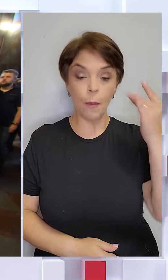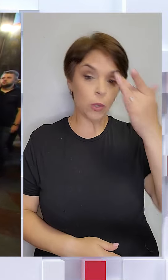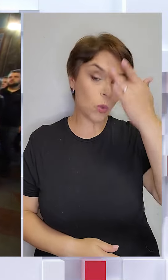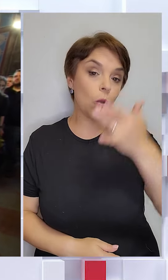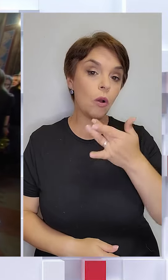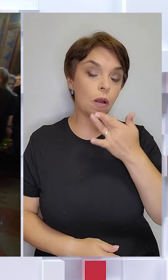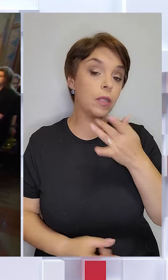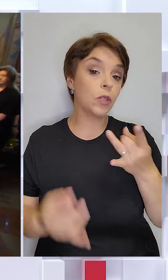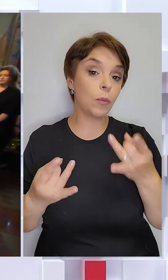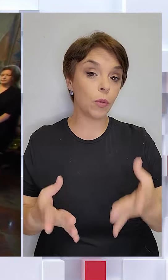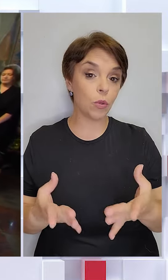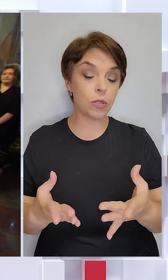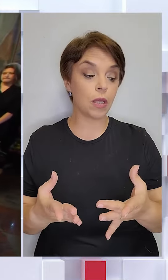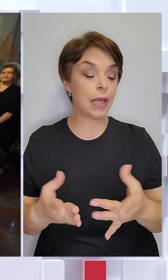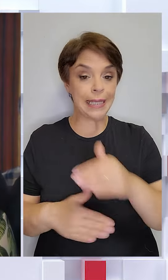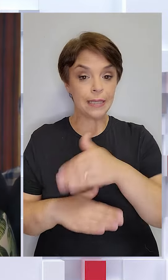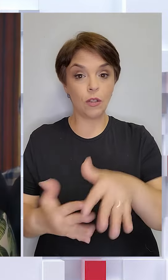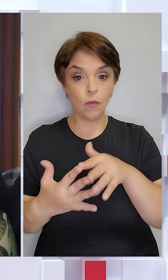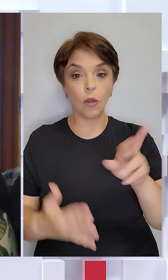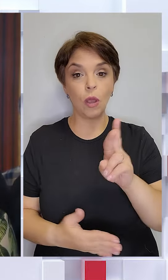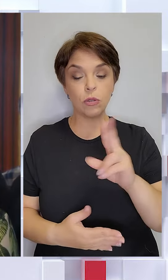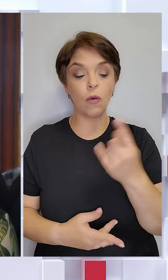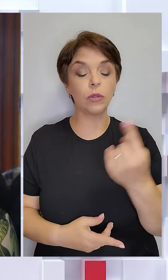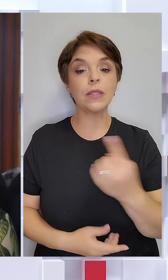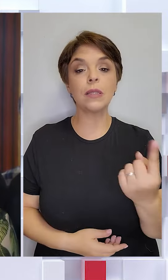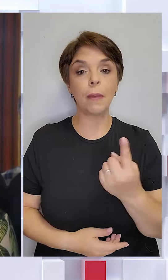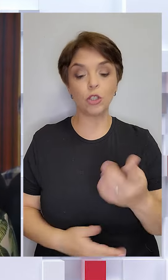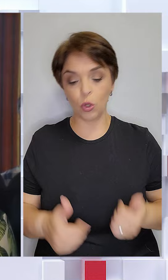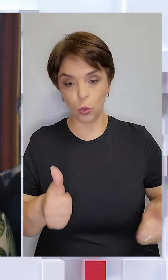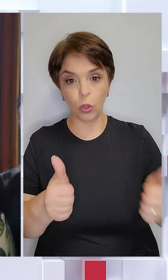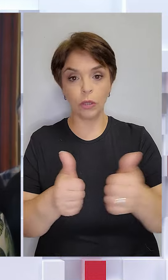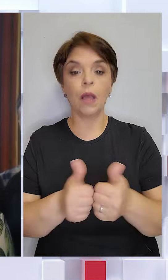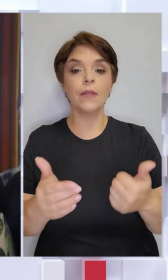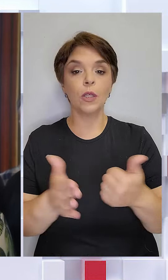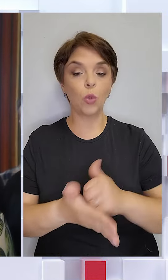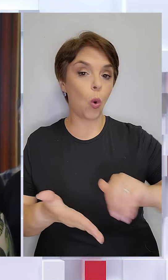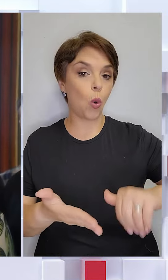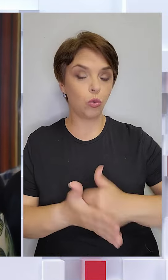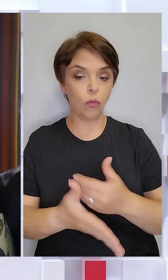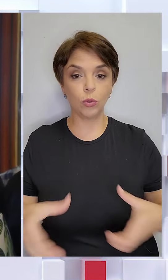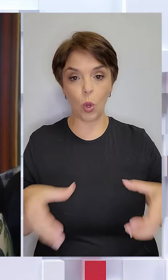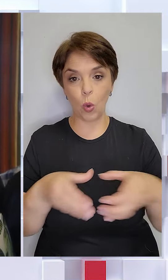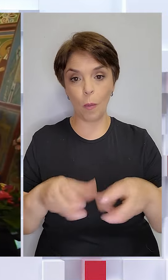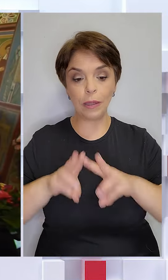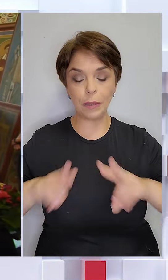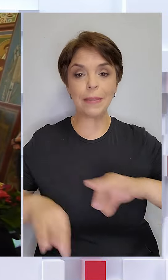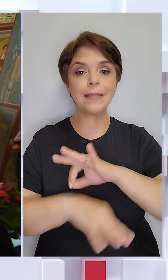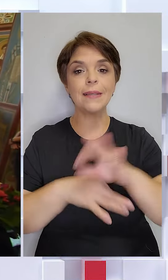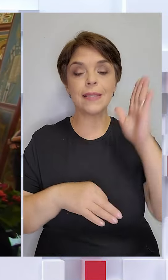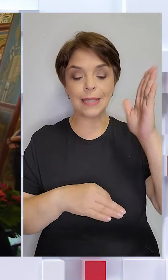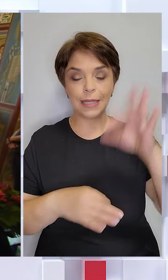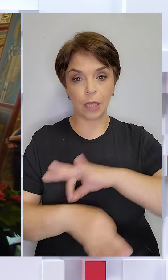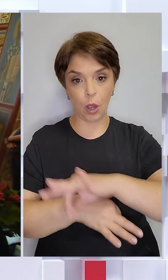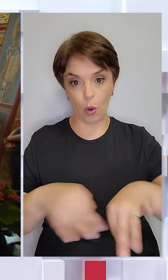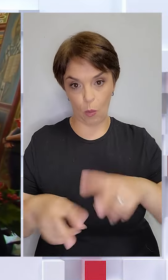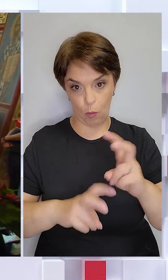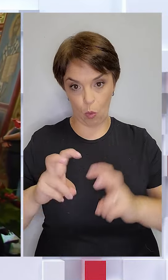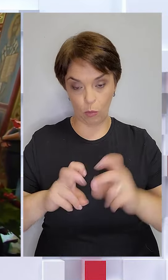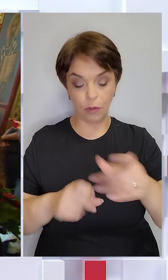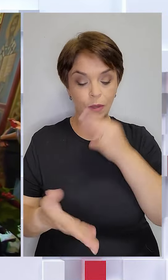літа просто з лінії фронту Ярослав одним із перших доєднався до оновленої команди Мінстратегпрому. Там